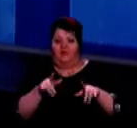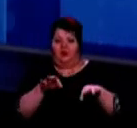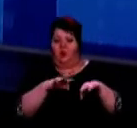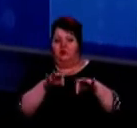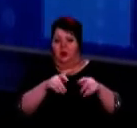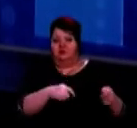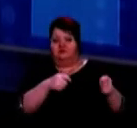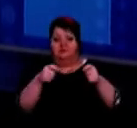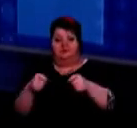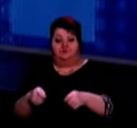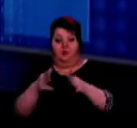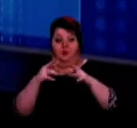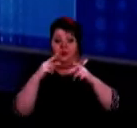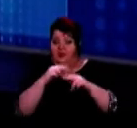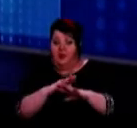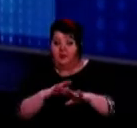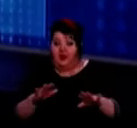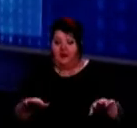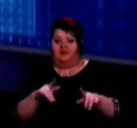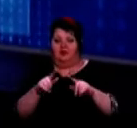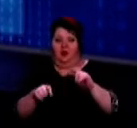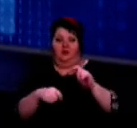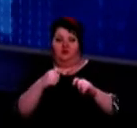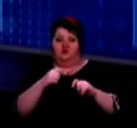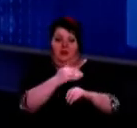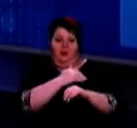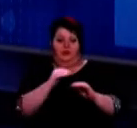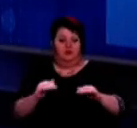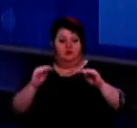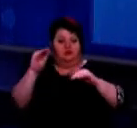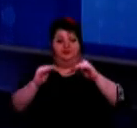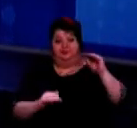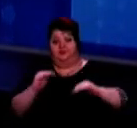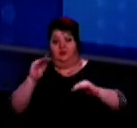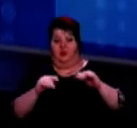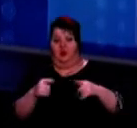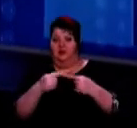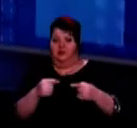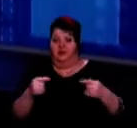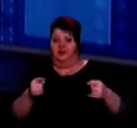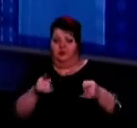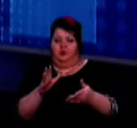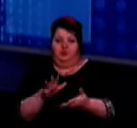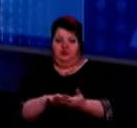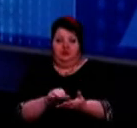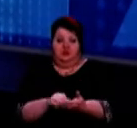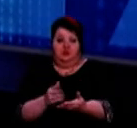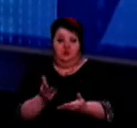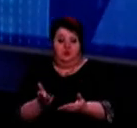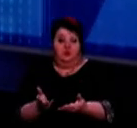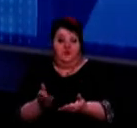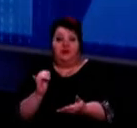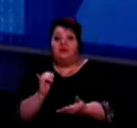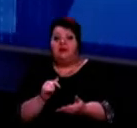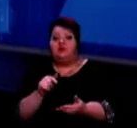от режим транспортування, десь ми порушимо температурний режим і так далі, цей товар буде вже зіпсовано. І ну,